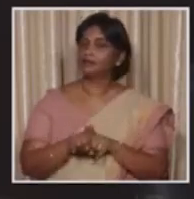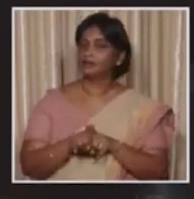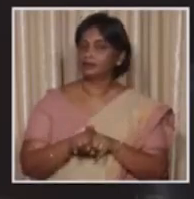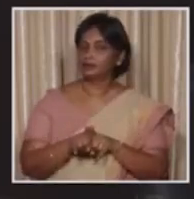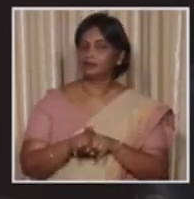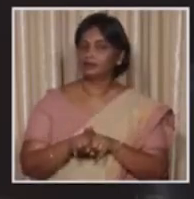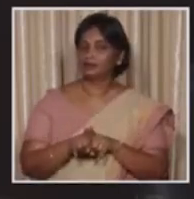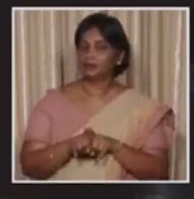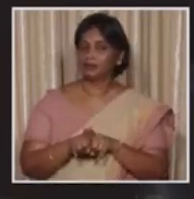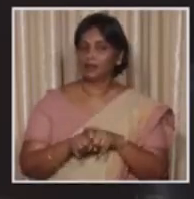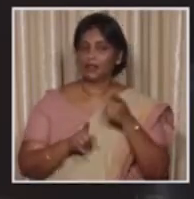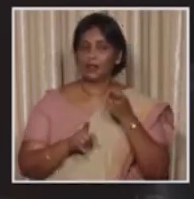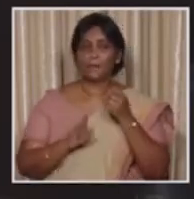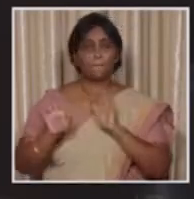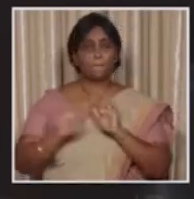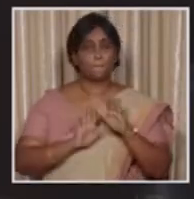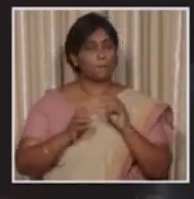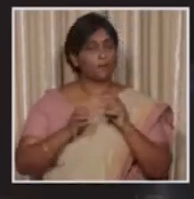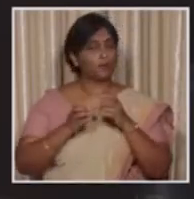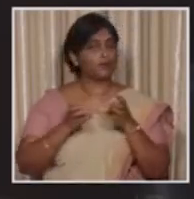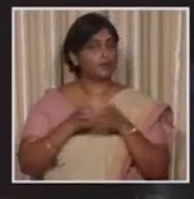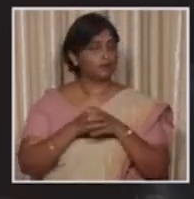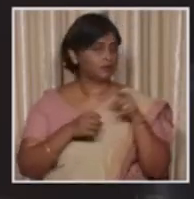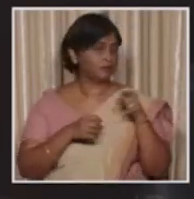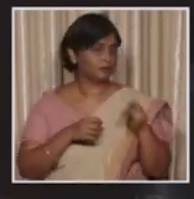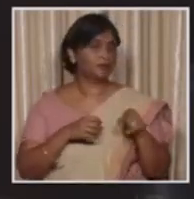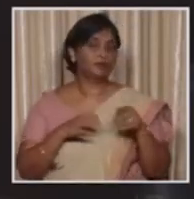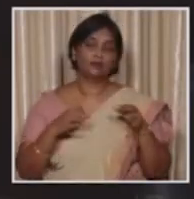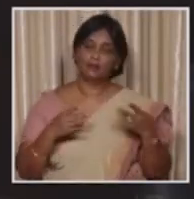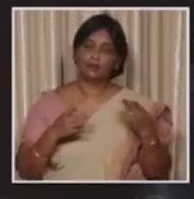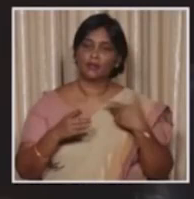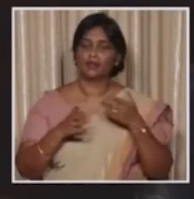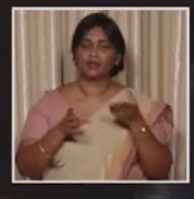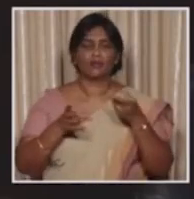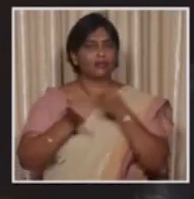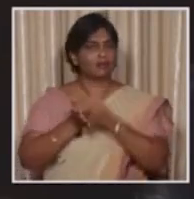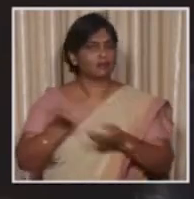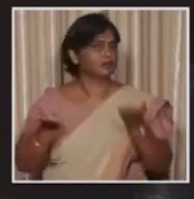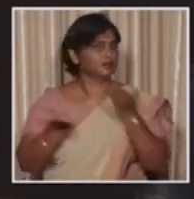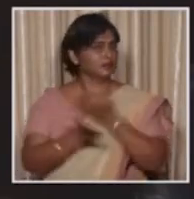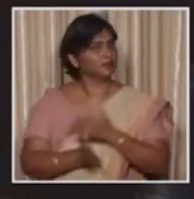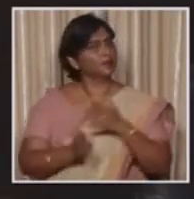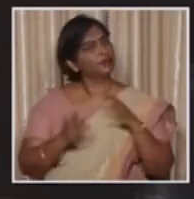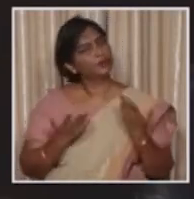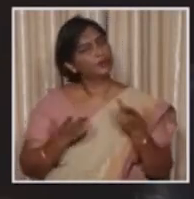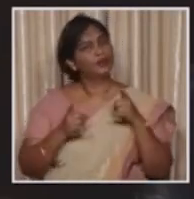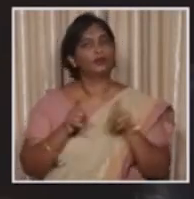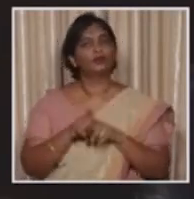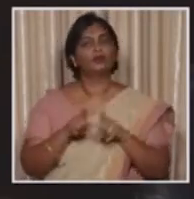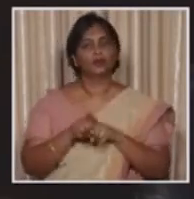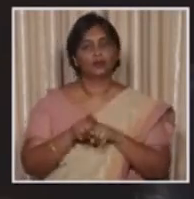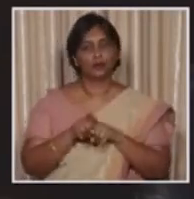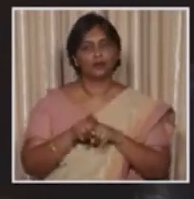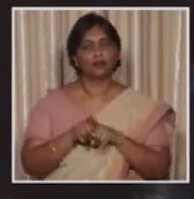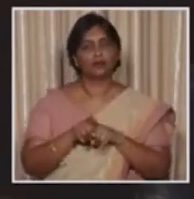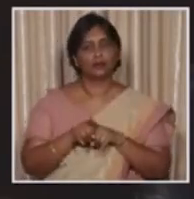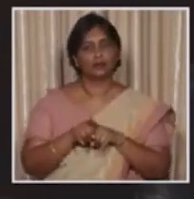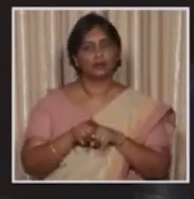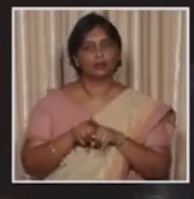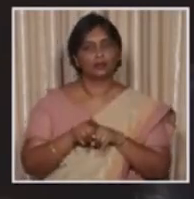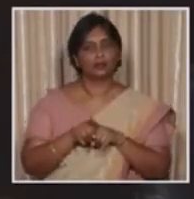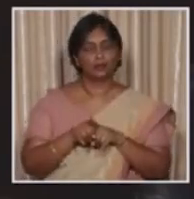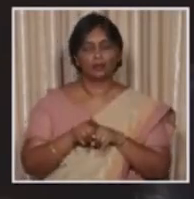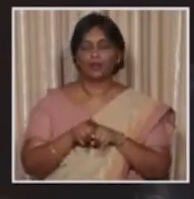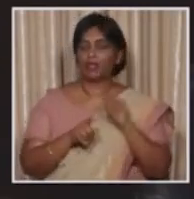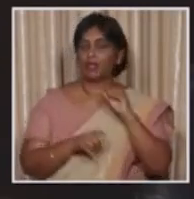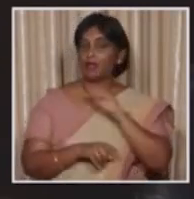சபையின் மூலமாகவா கூட்டப்பந்தம் மூலமாகவா அல்லது ரெவன்யூ ஷேரிங் என்று சொல்லக்கூடிய அதாவது அந்த வருமானத்தை பகிர்ந்து கொள்ளும்